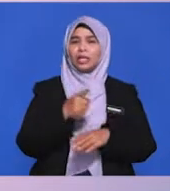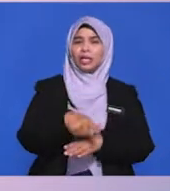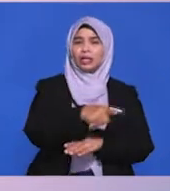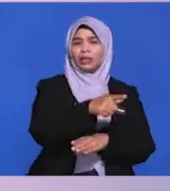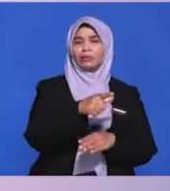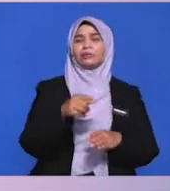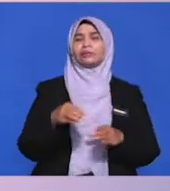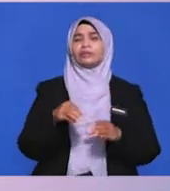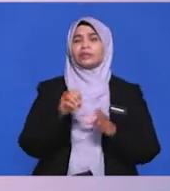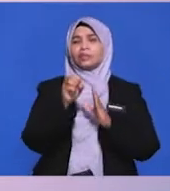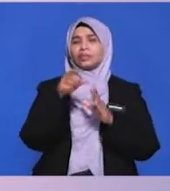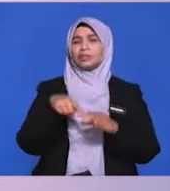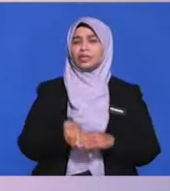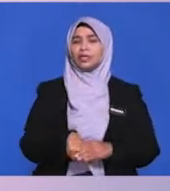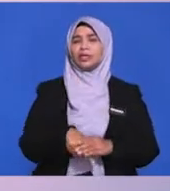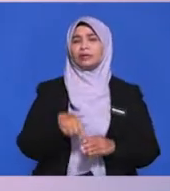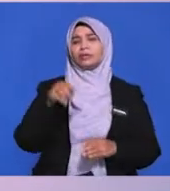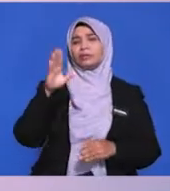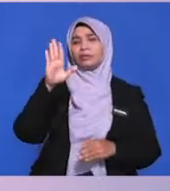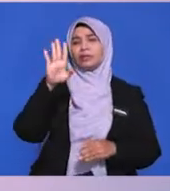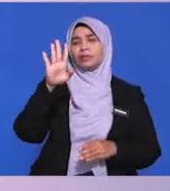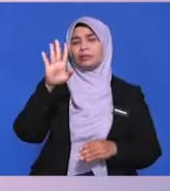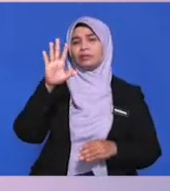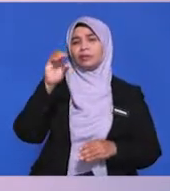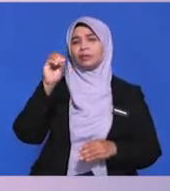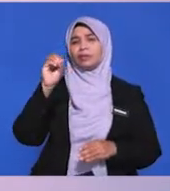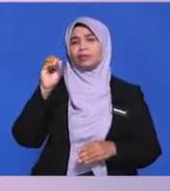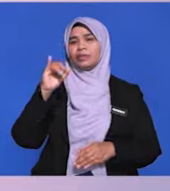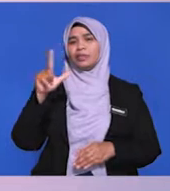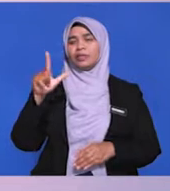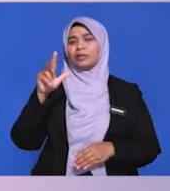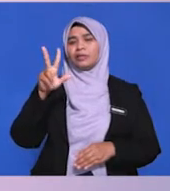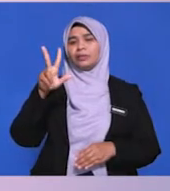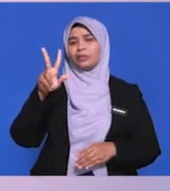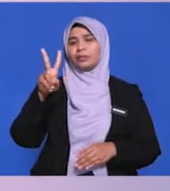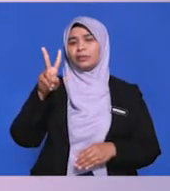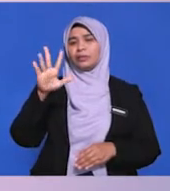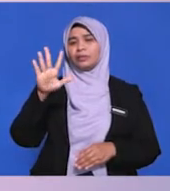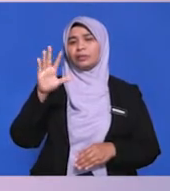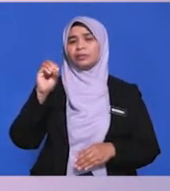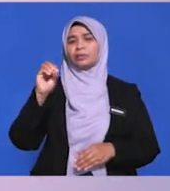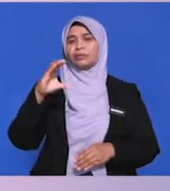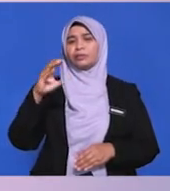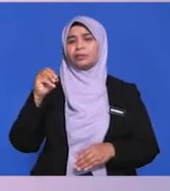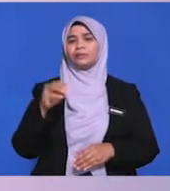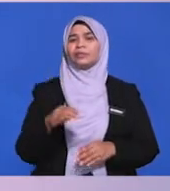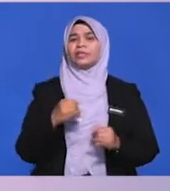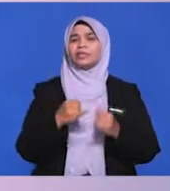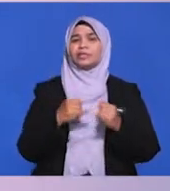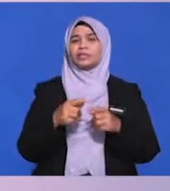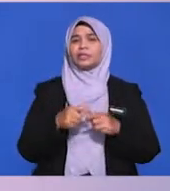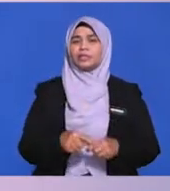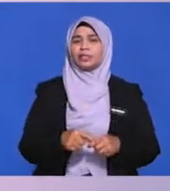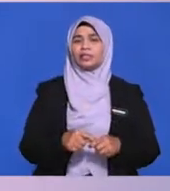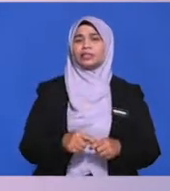ml ialah 250 cm padu jika tekanan atmosfer a ialah